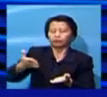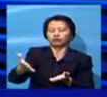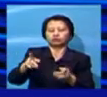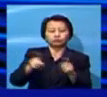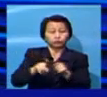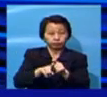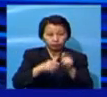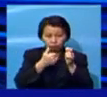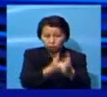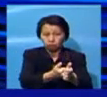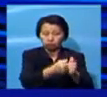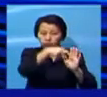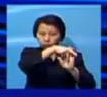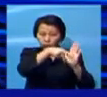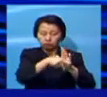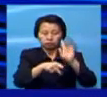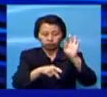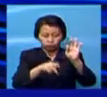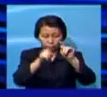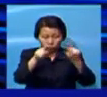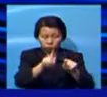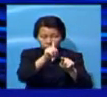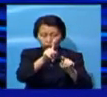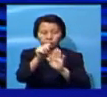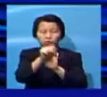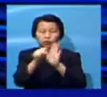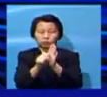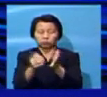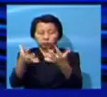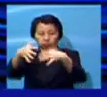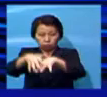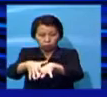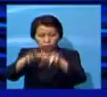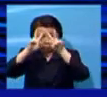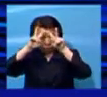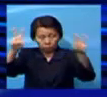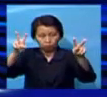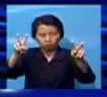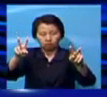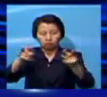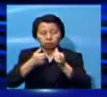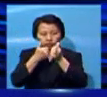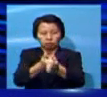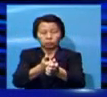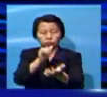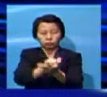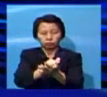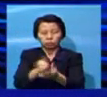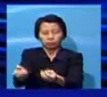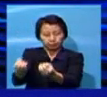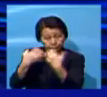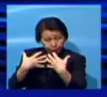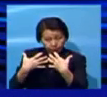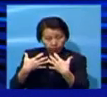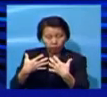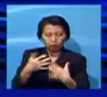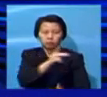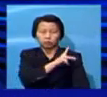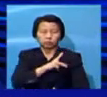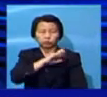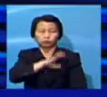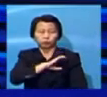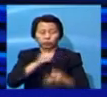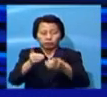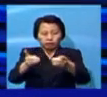dinyatakan di bawah seksyen 91 akta perhimpunan aman mengikut seksyen itu pemberitahuan kepada ketua